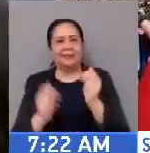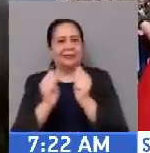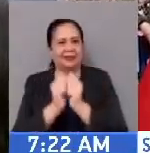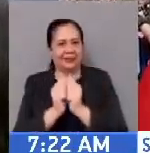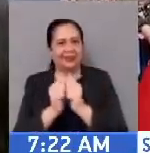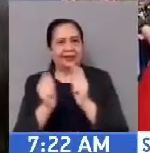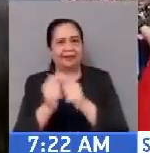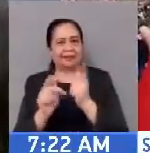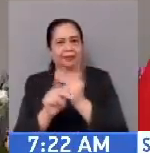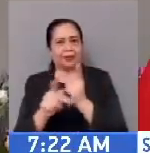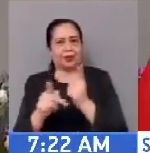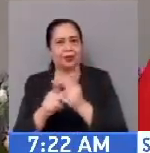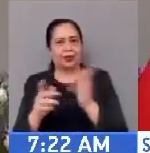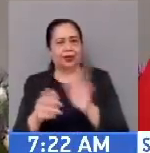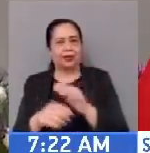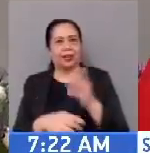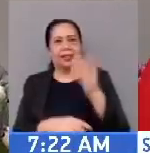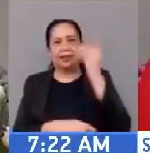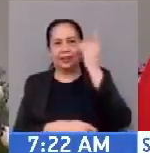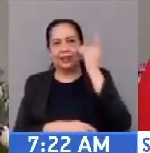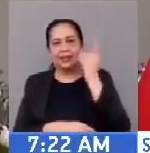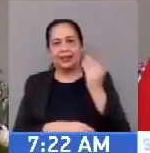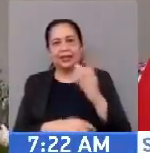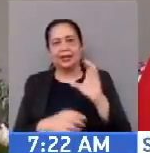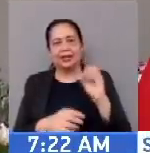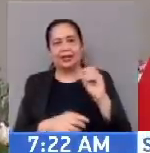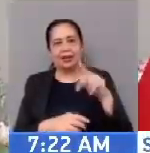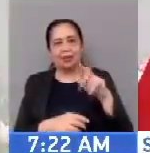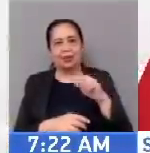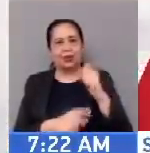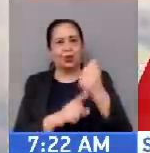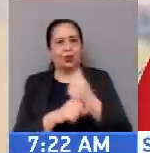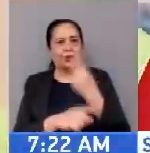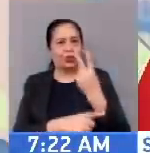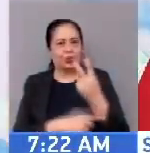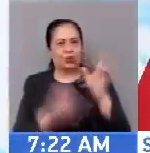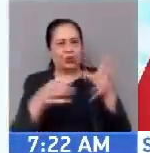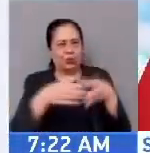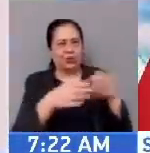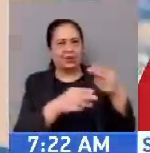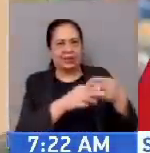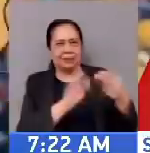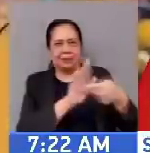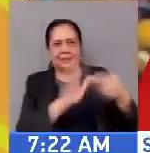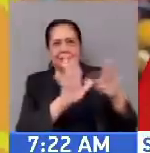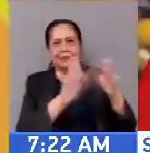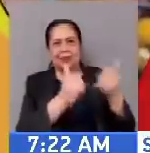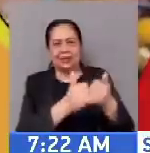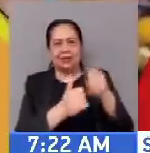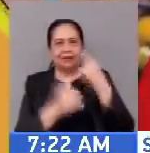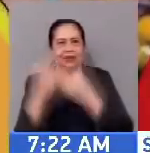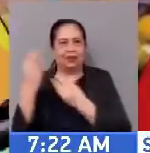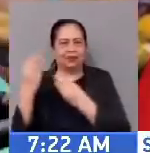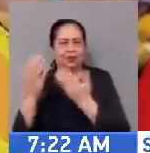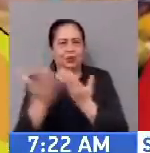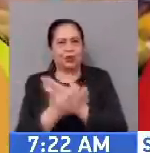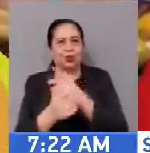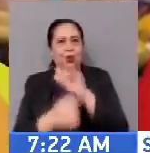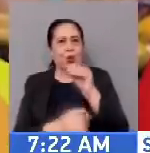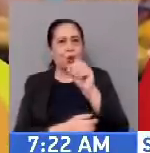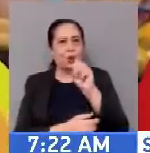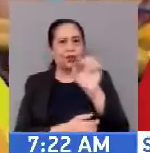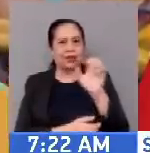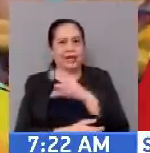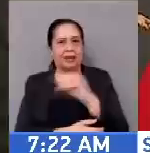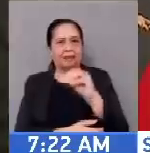outfit ng Dantes couple na Agosto 2 bilang co-producers para sa upcoming sitcom nila na Jose and Maria's